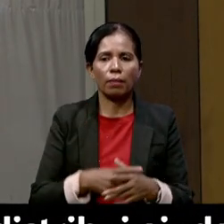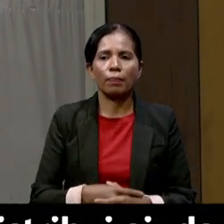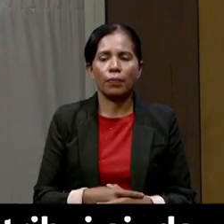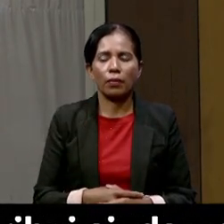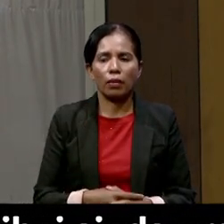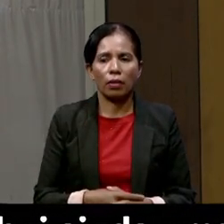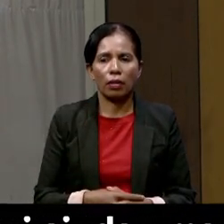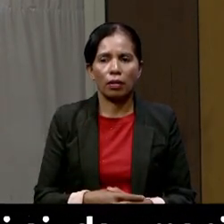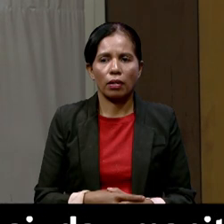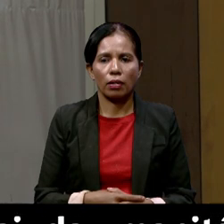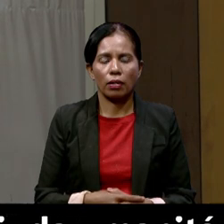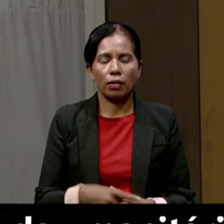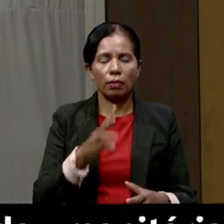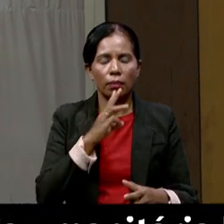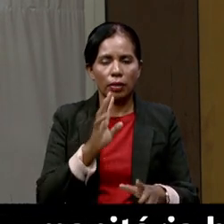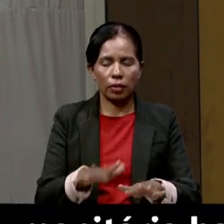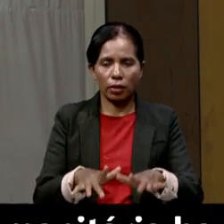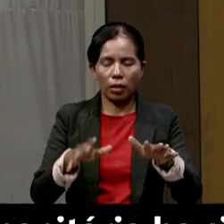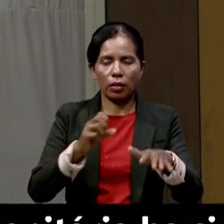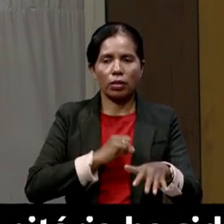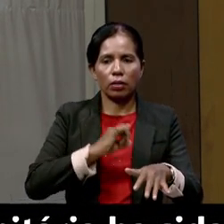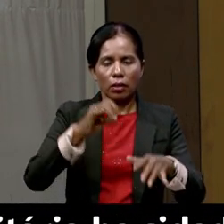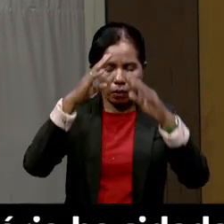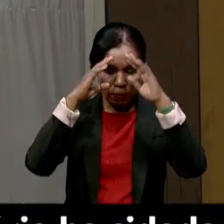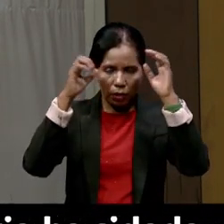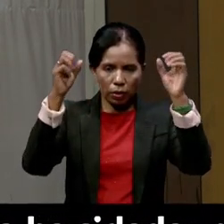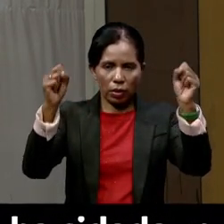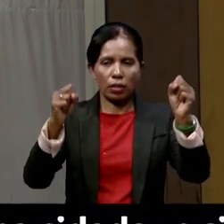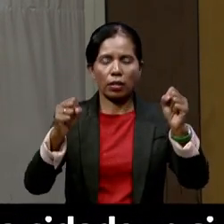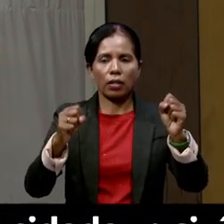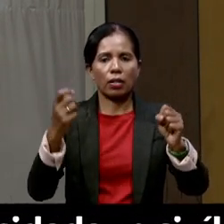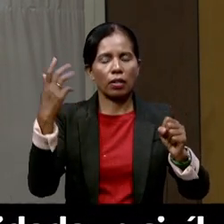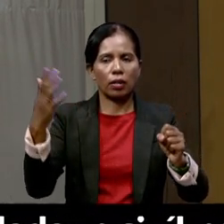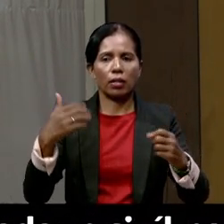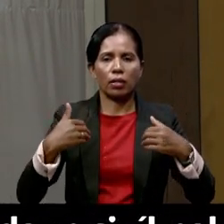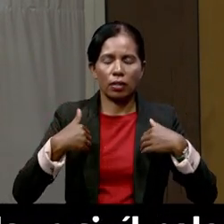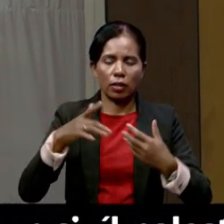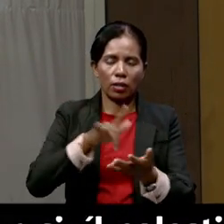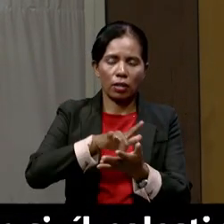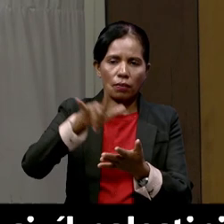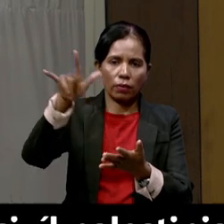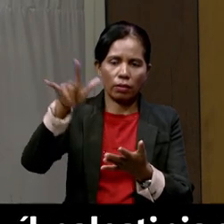inunda saung ye suai tenne presidente da repubblica ia reta via un letten